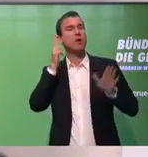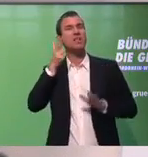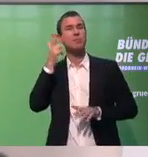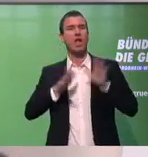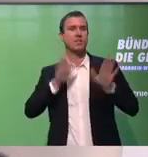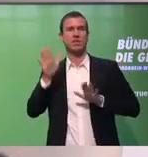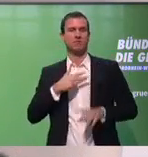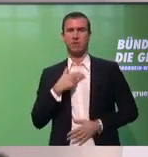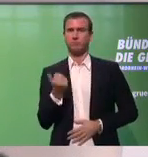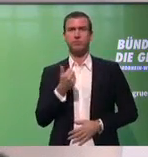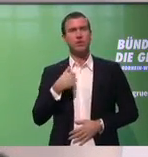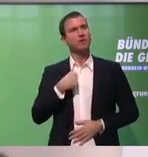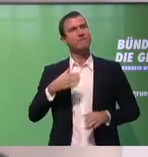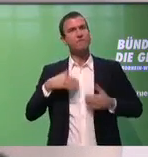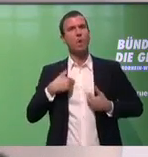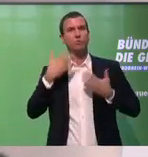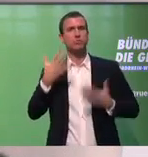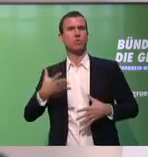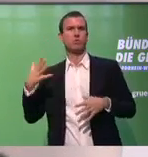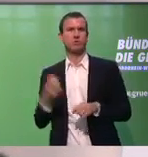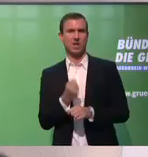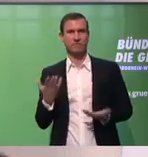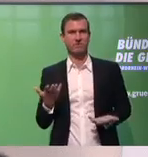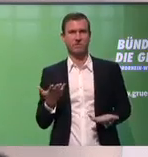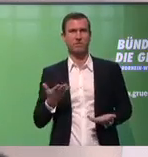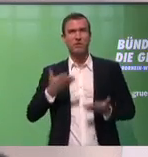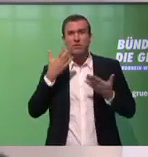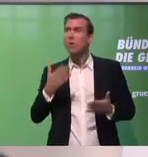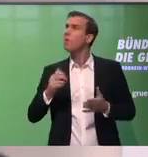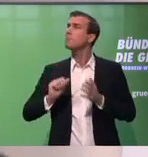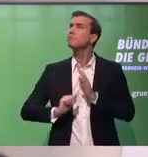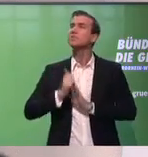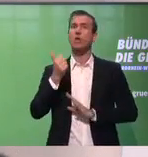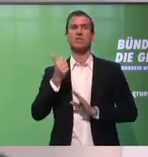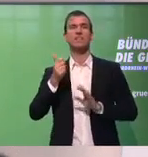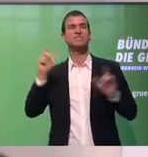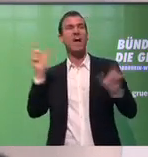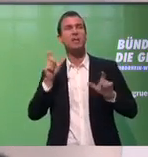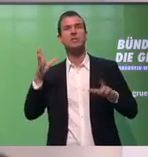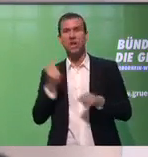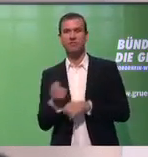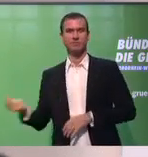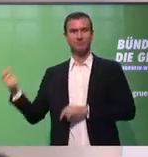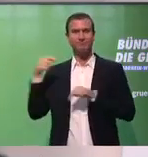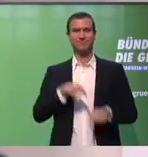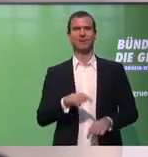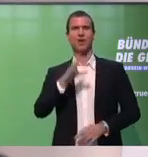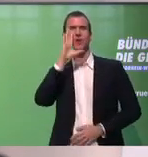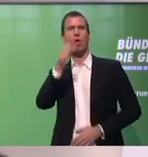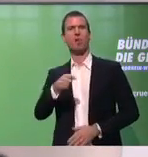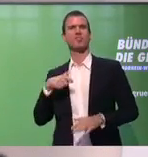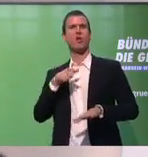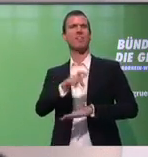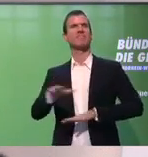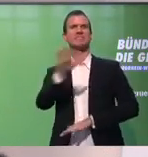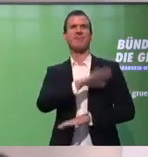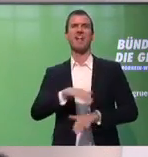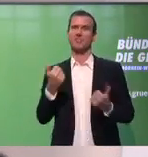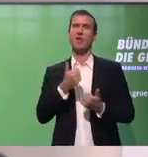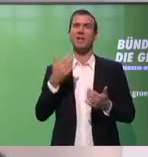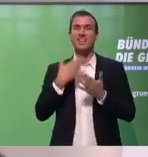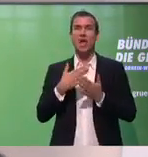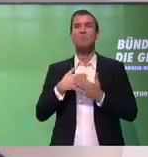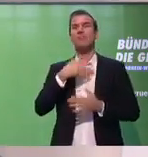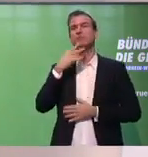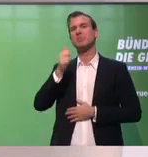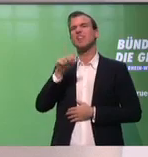es gelungen ist, diese eine von diesen wenigen exklusiven Veranstaltungen hier nach Nordrhein-Westfalen zu holen, nach Köln. Und dafür möchte ich vielleicht an dieser Stelle ganz besonders